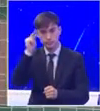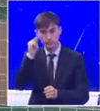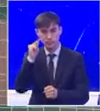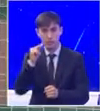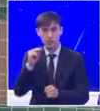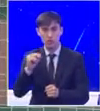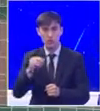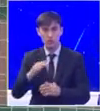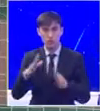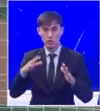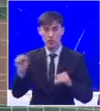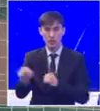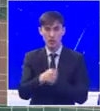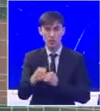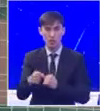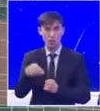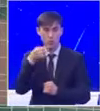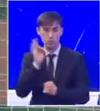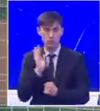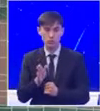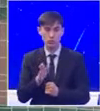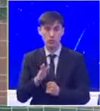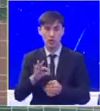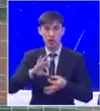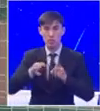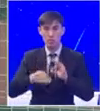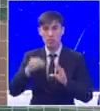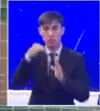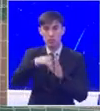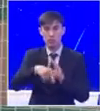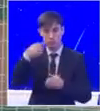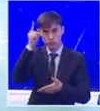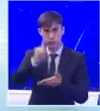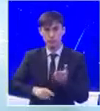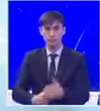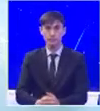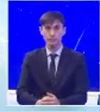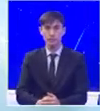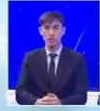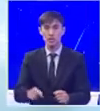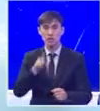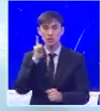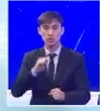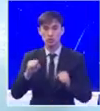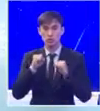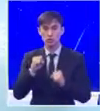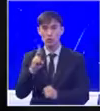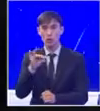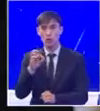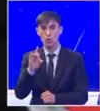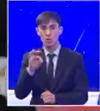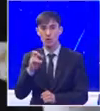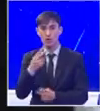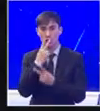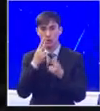ойнайтын болады. Индор хоккей болашақта олимпиада бағдарламасына кіреді деген үміттеміз. Жасөспірім спортшылар Дәулет Ормановқа қарап